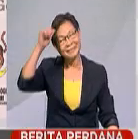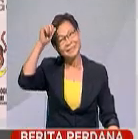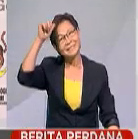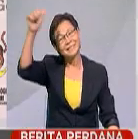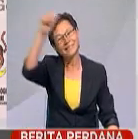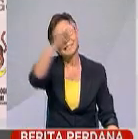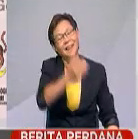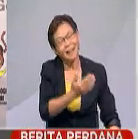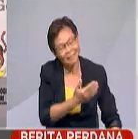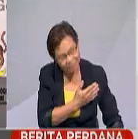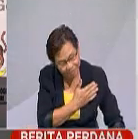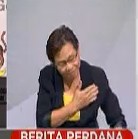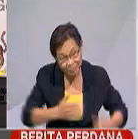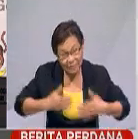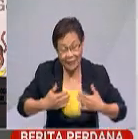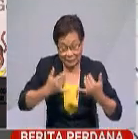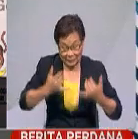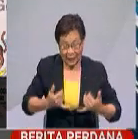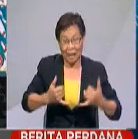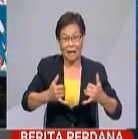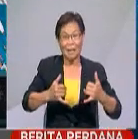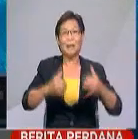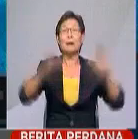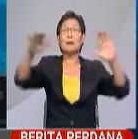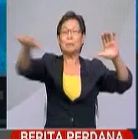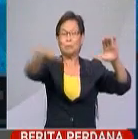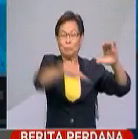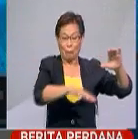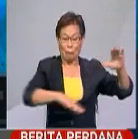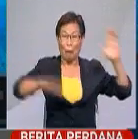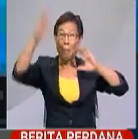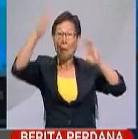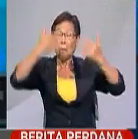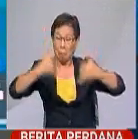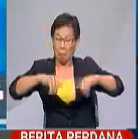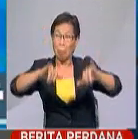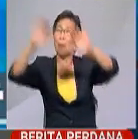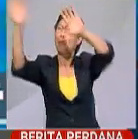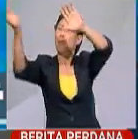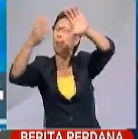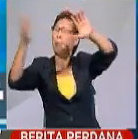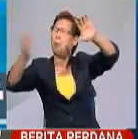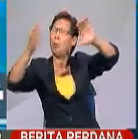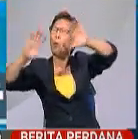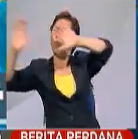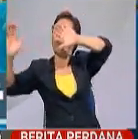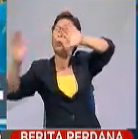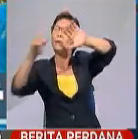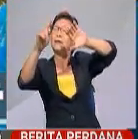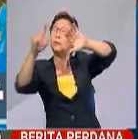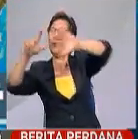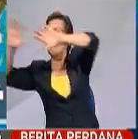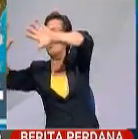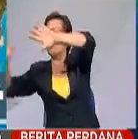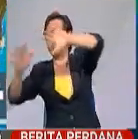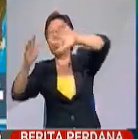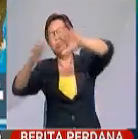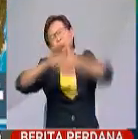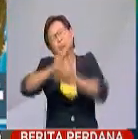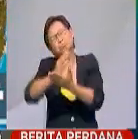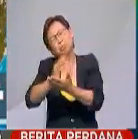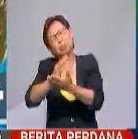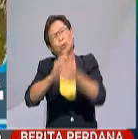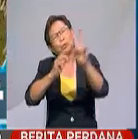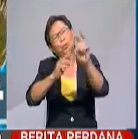Assalamualaikum dan salam sejahtera. Pada ketika ini, rantau negara kita masih lagi menerima angin tiupan daripada arah timur laut dengan kelajuan yang agak sederhana